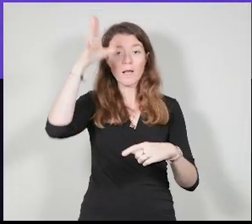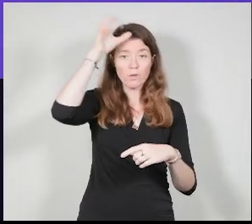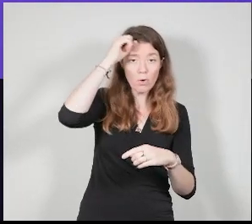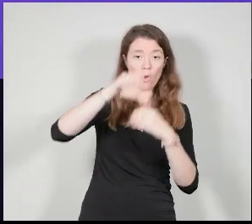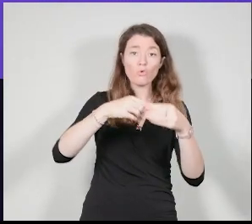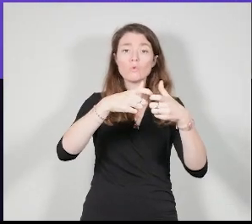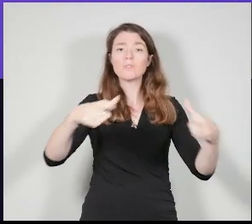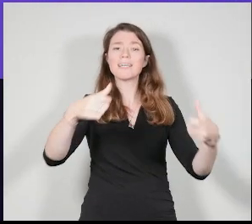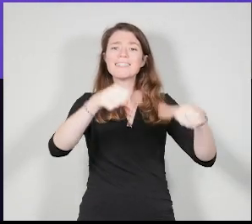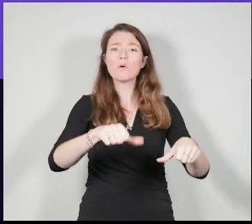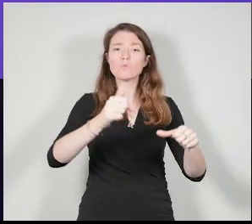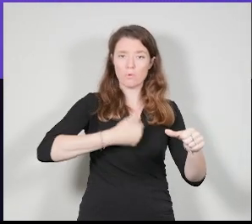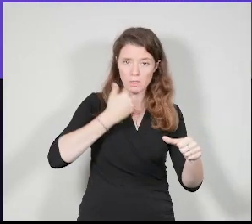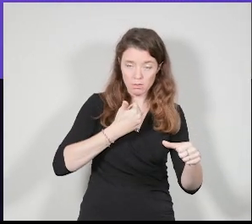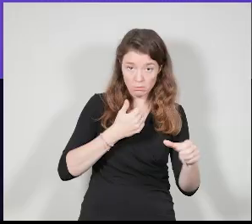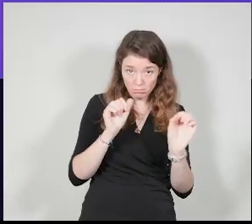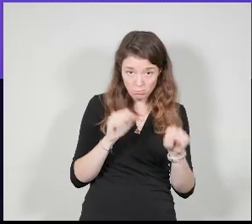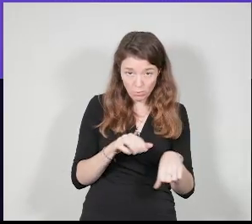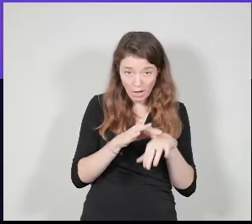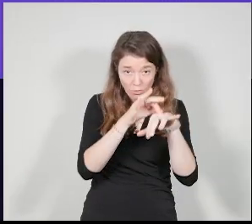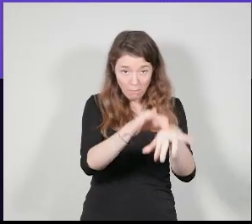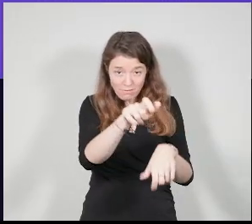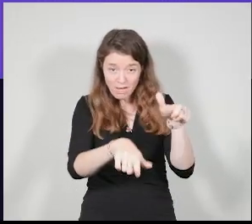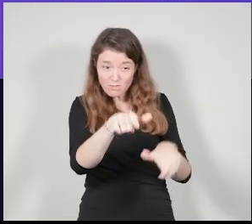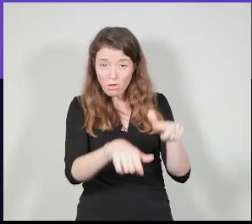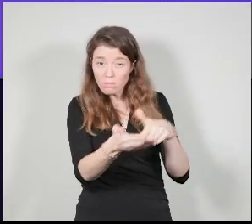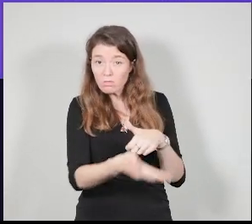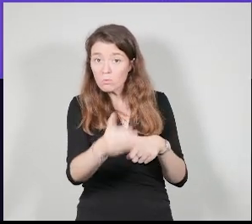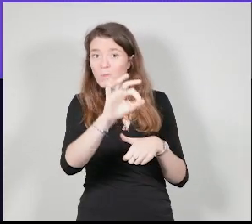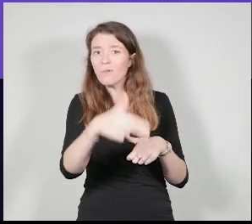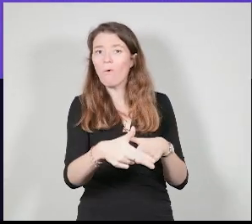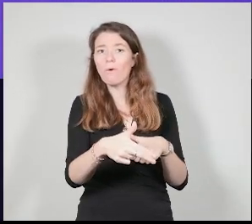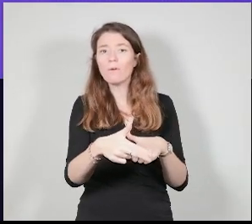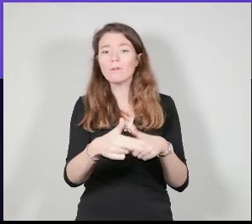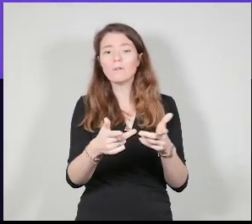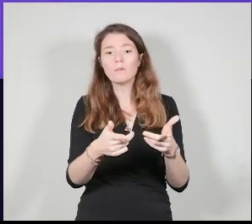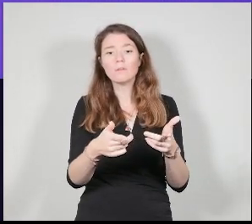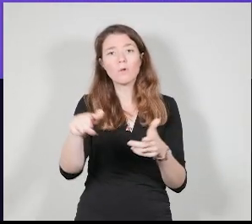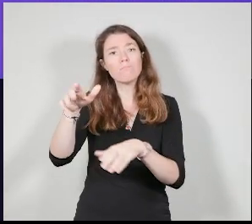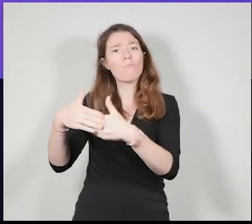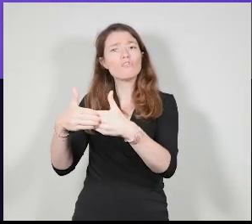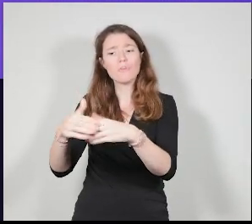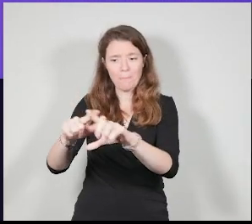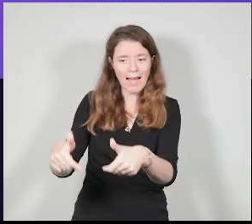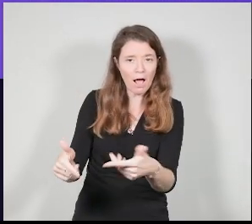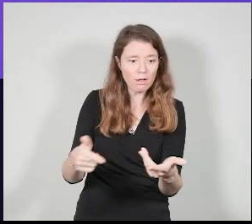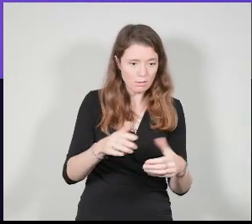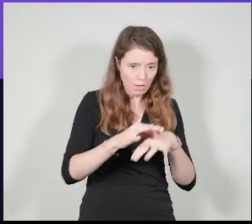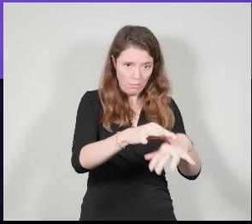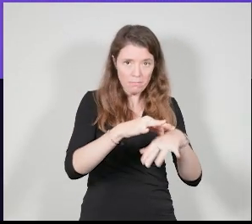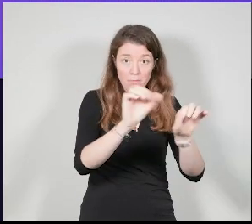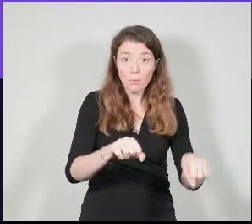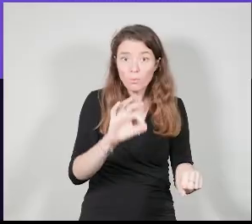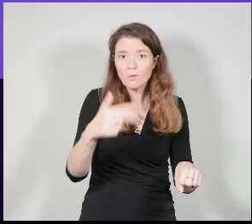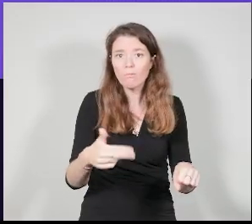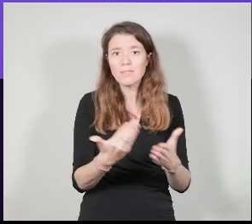sont capables d'accompagner les personnes quand elles n'ont pas une présence intensive de proches aidants? Et ça, aujourd'hui, c'est quelque chose de tout